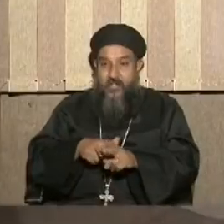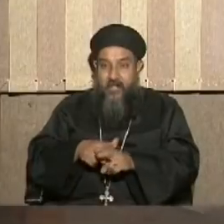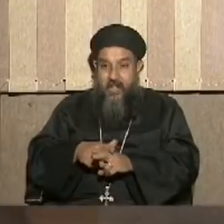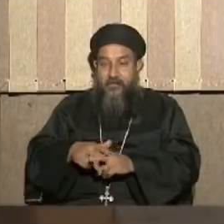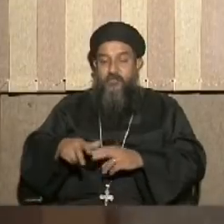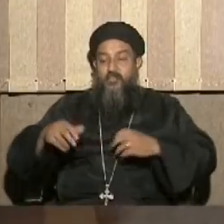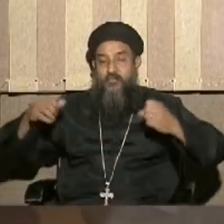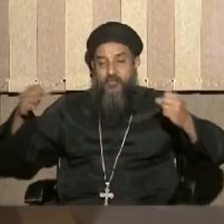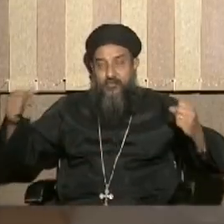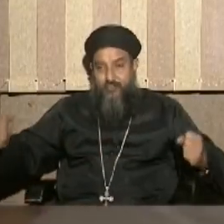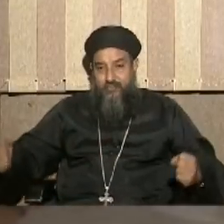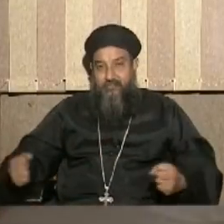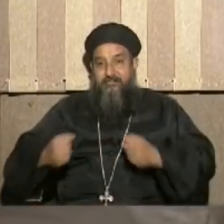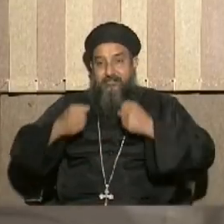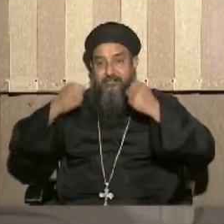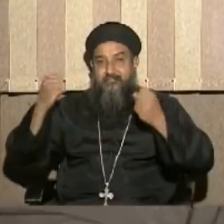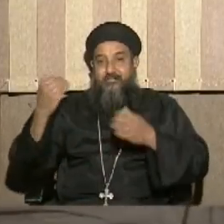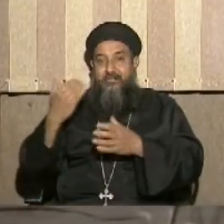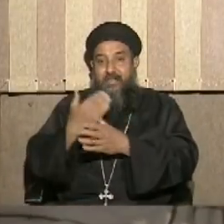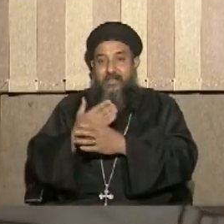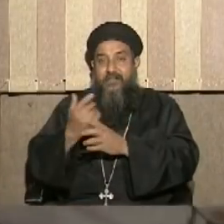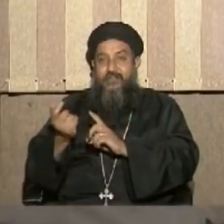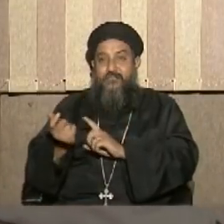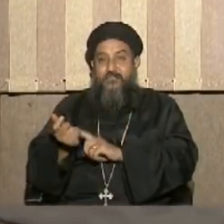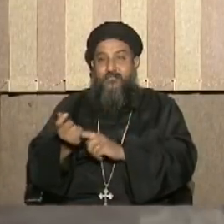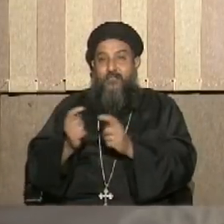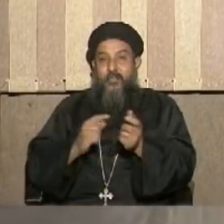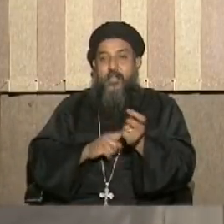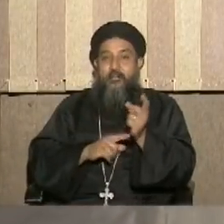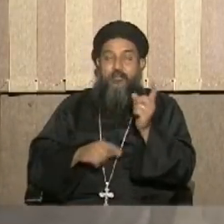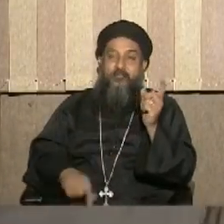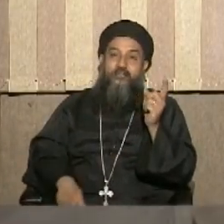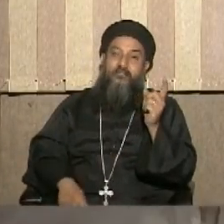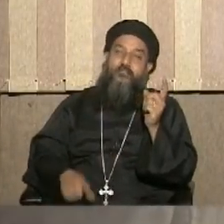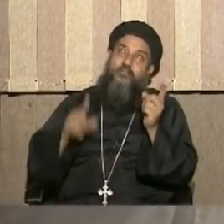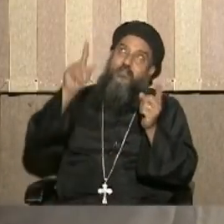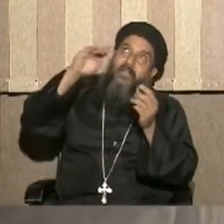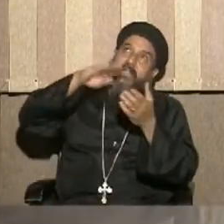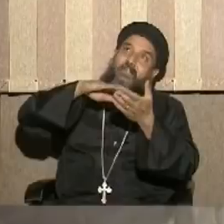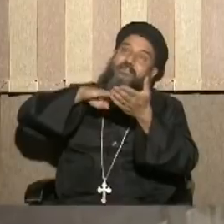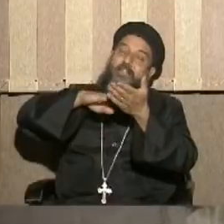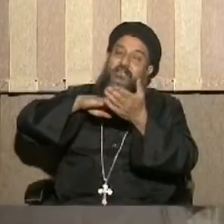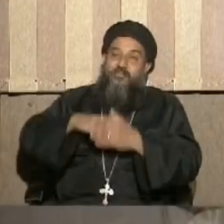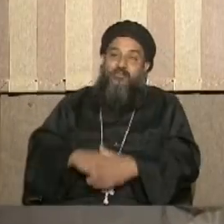وجاهدوا هناك يا أولادي وربنا يرعاكم.